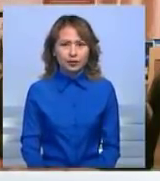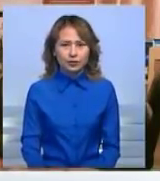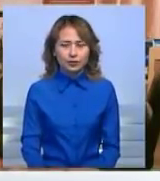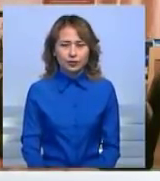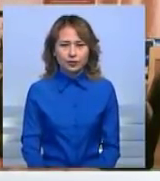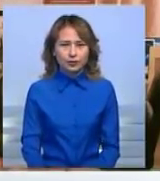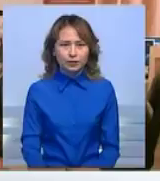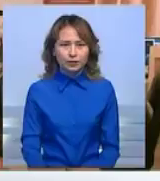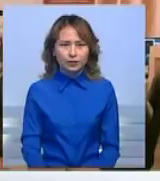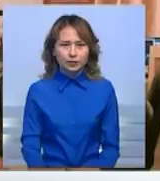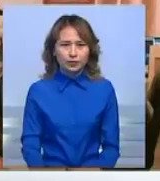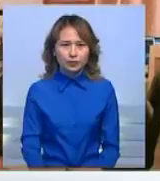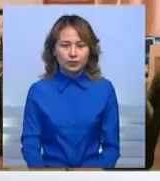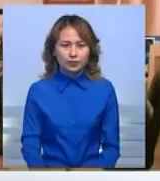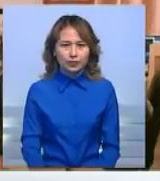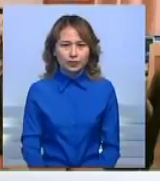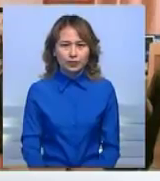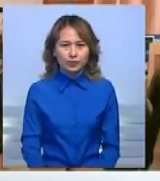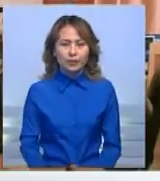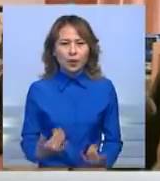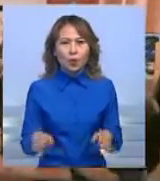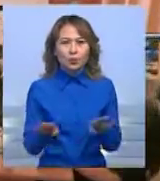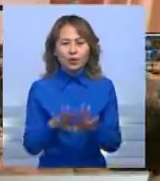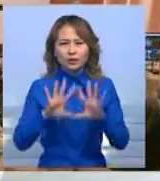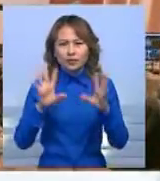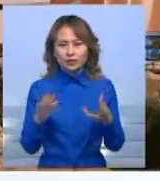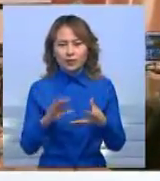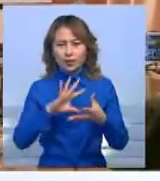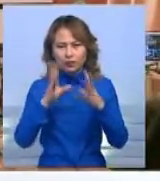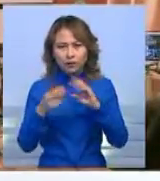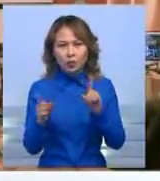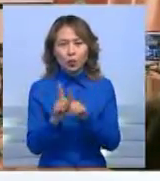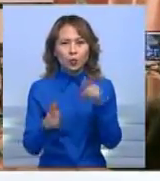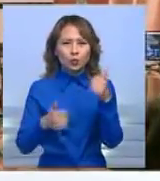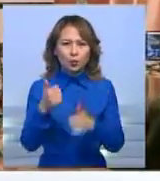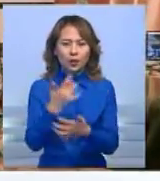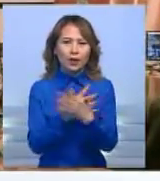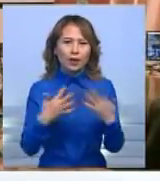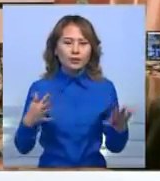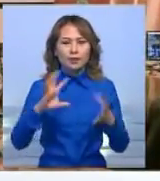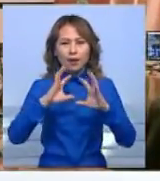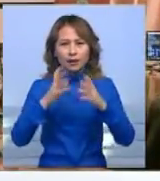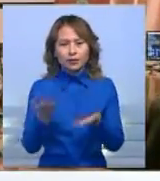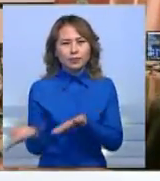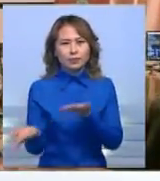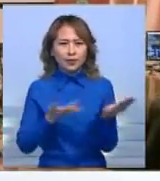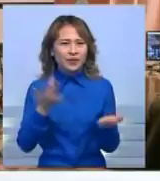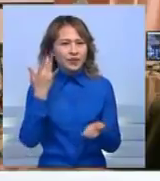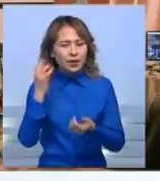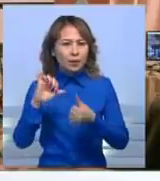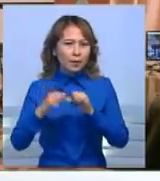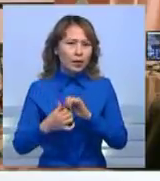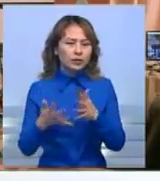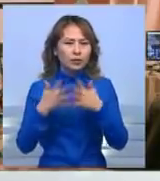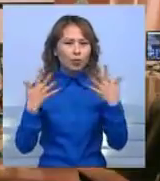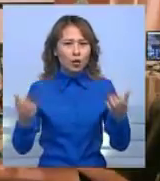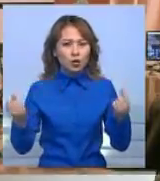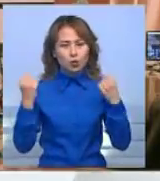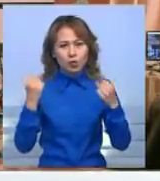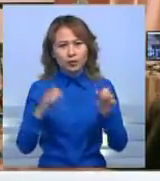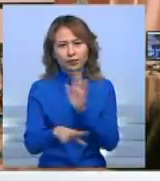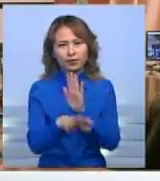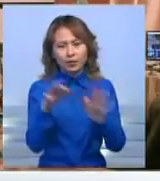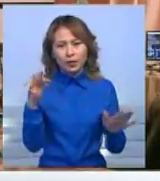Именно такие маленькие локальные турниры. Осындай шағын алаңда ұйымдастырылған турнирлер әлемдік додаларға жол ашады. Мәселен, біздің Гамбет спорт командасын